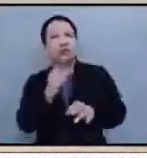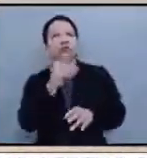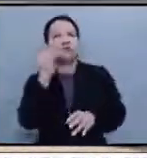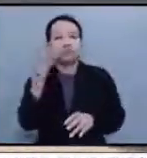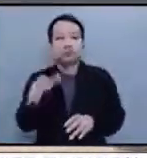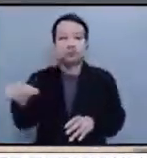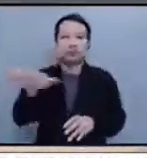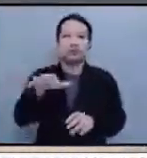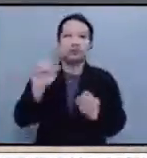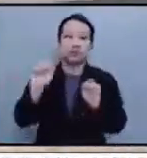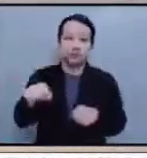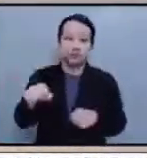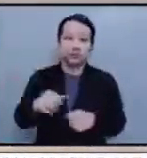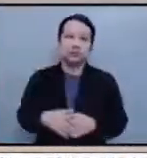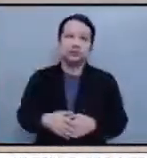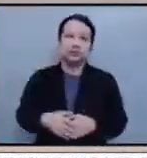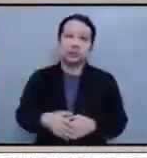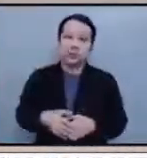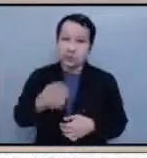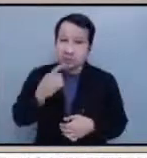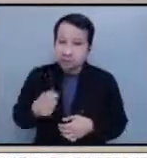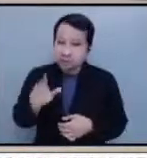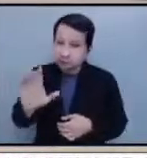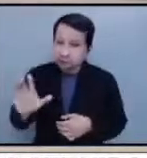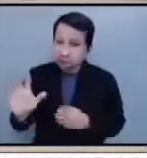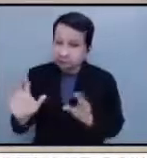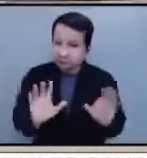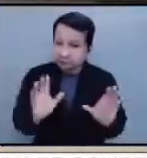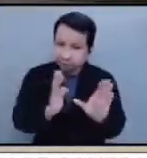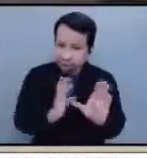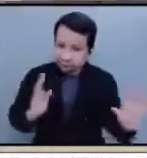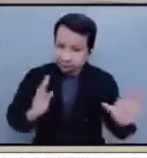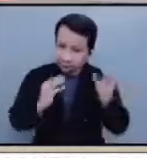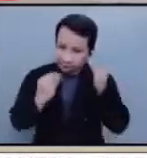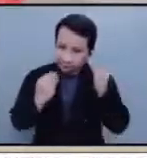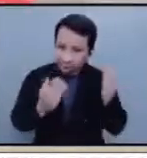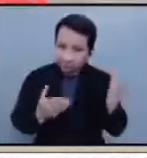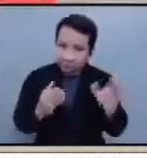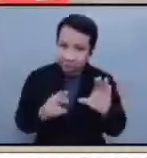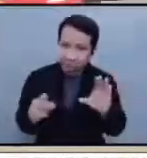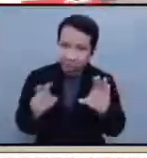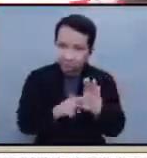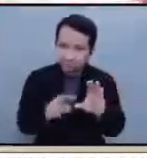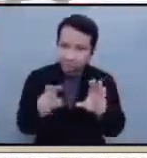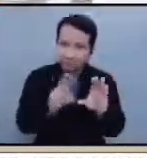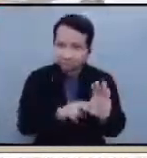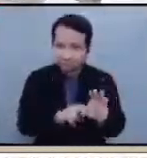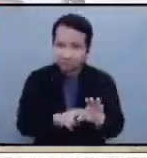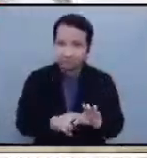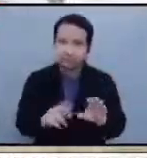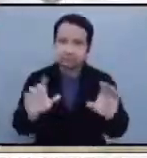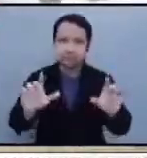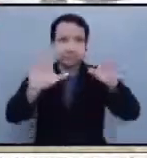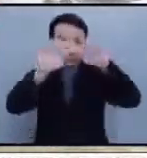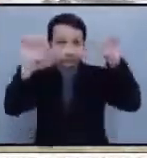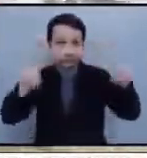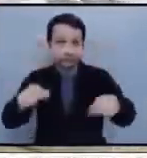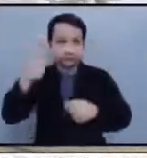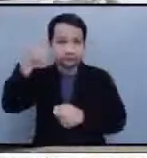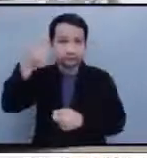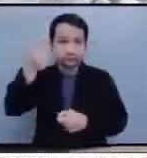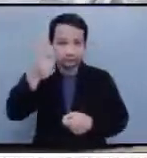pasahero na kailangan ay maging maayos yung dali ng pagpapasakay. May mga karato lang nga silang hawak para doon